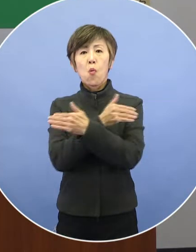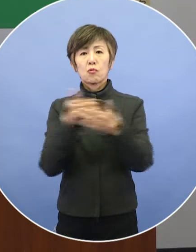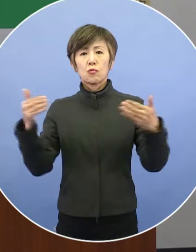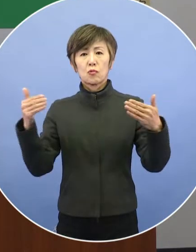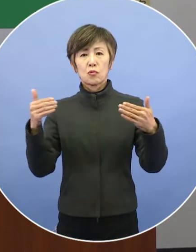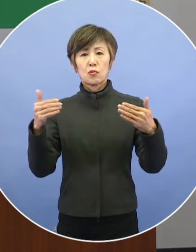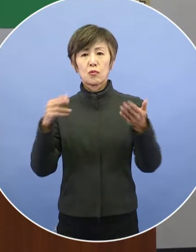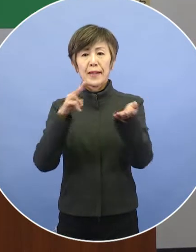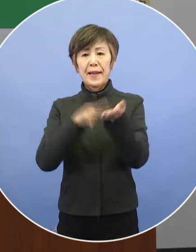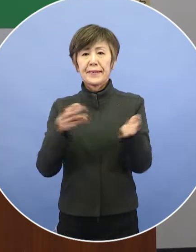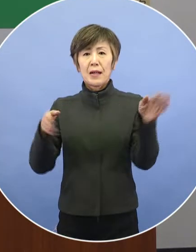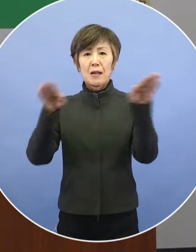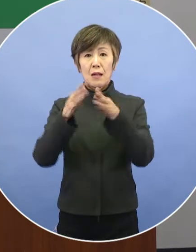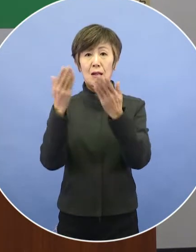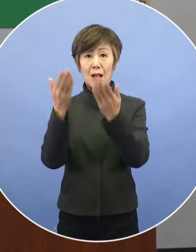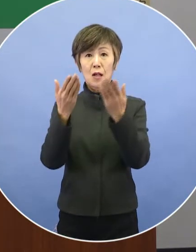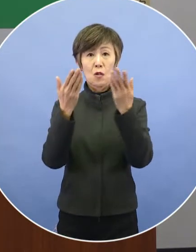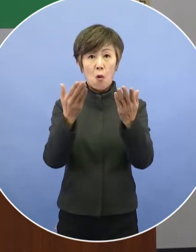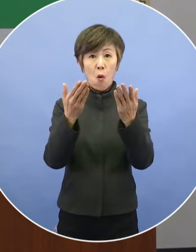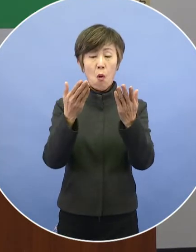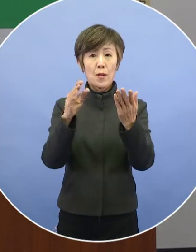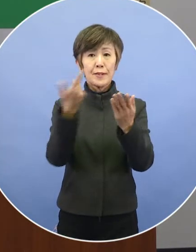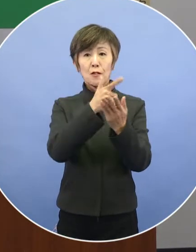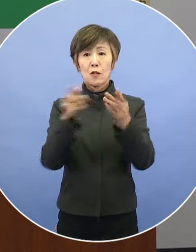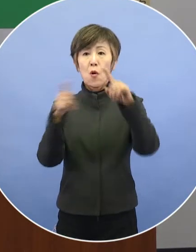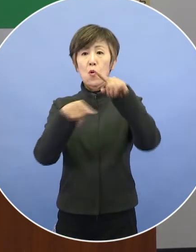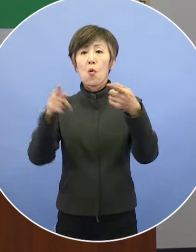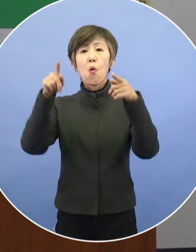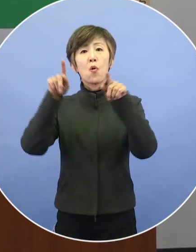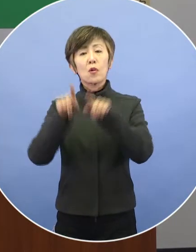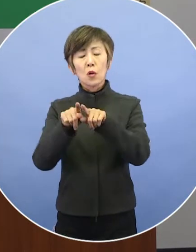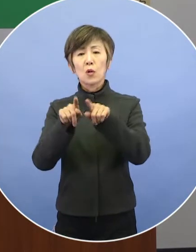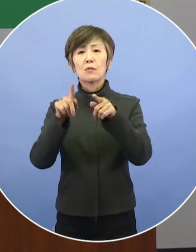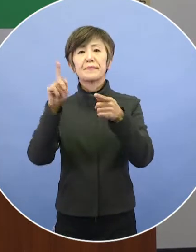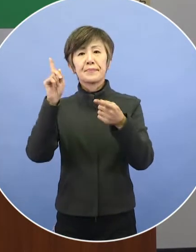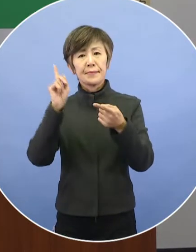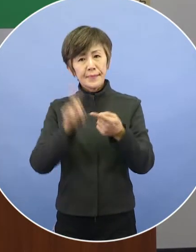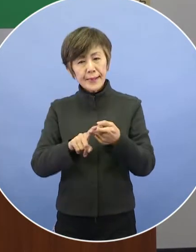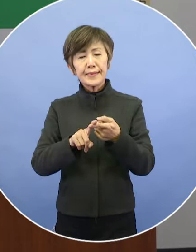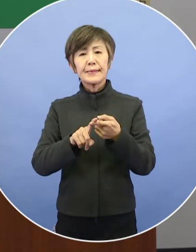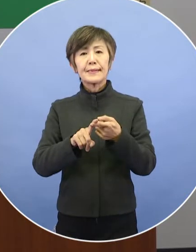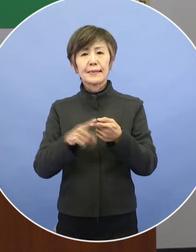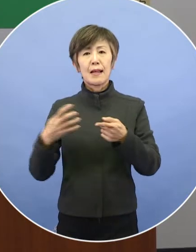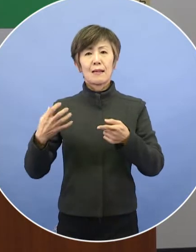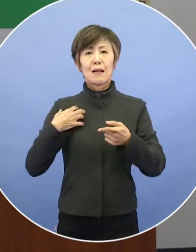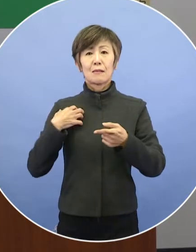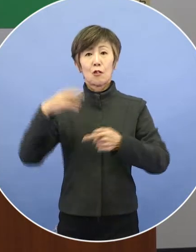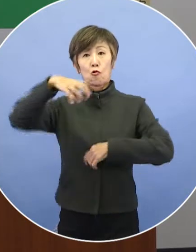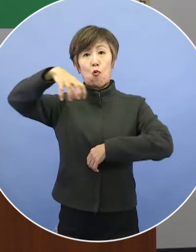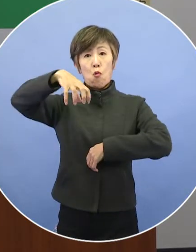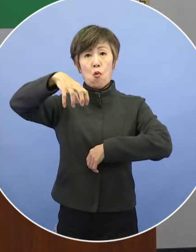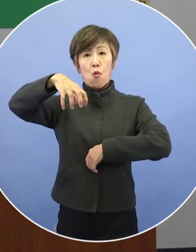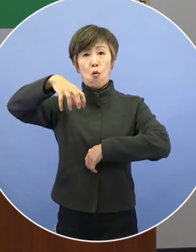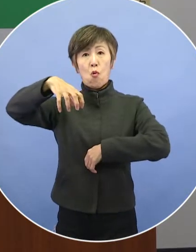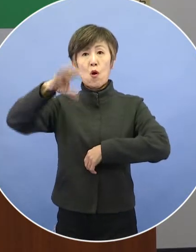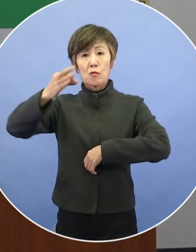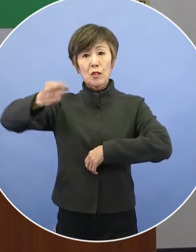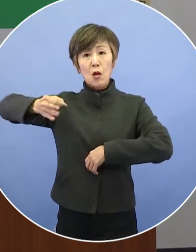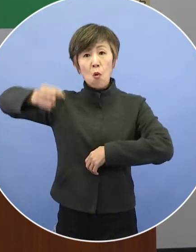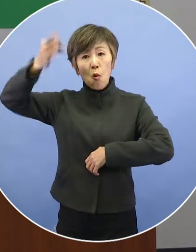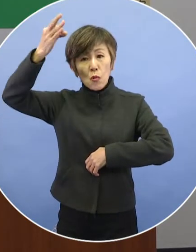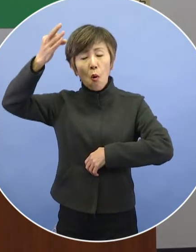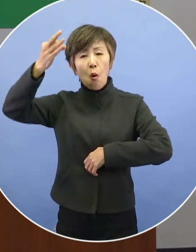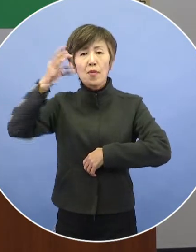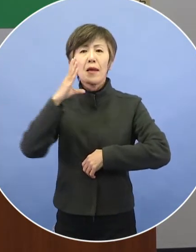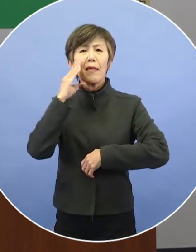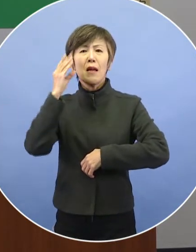交通機関ですとか医療機関学校などいってみれば公共的なですね役割を果たすようなところは大変この物価